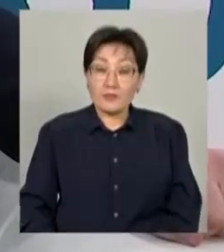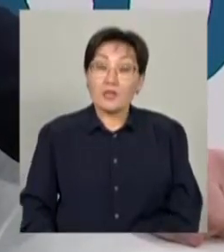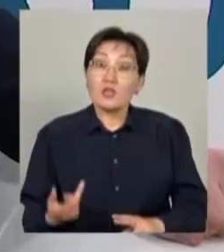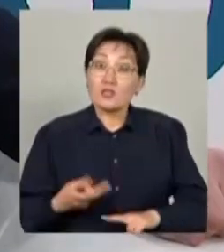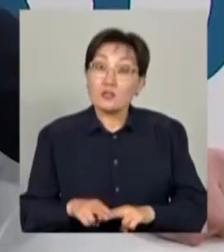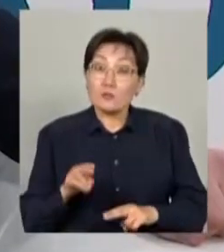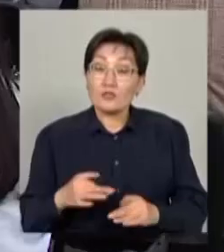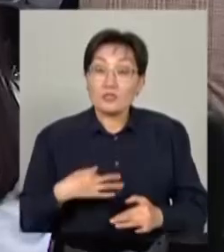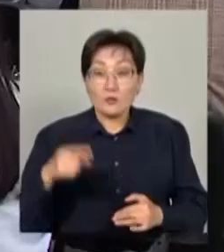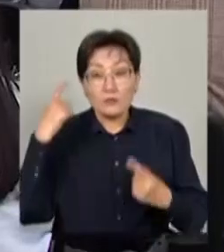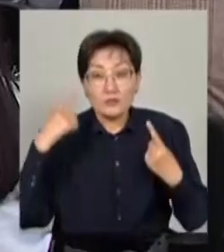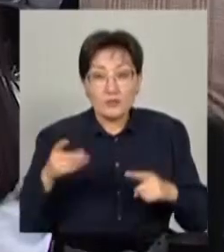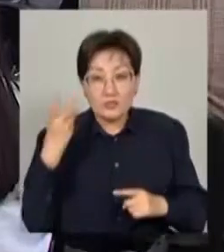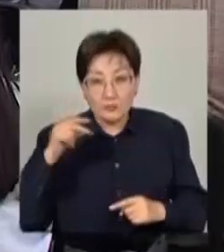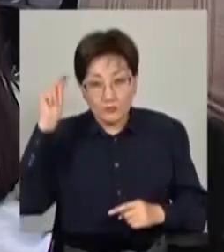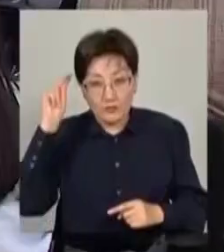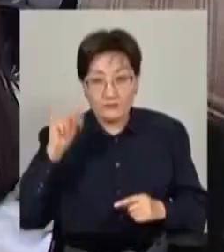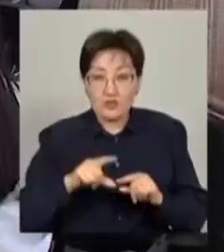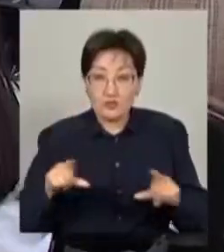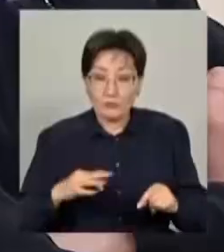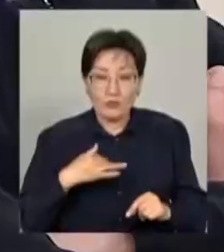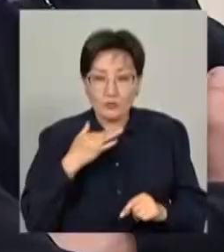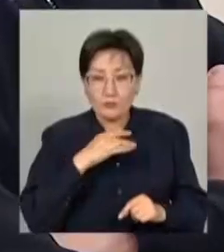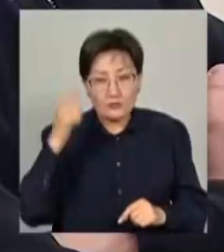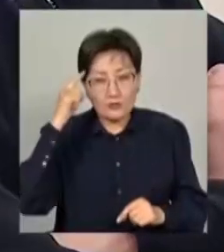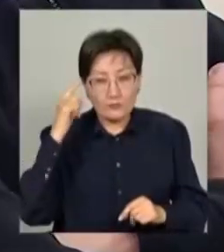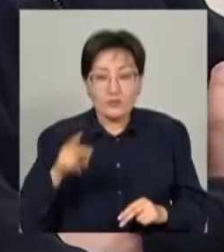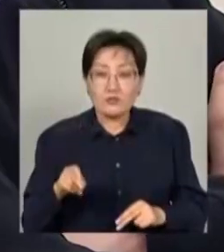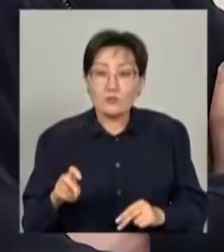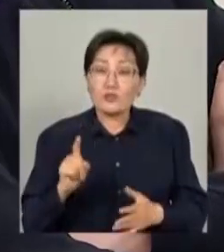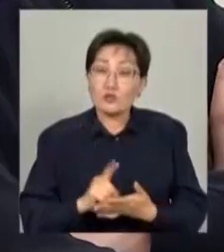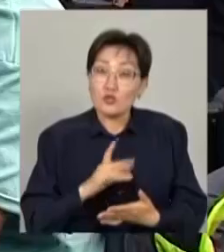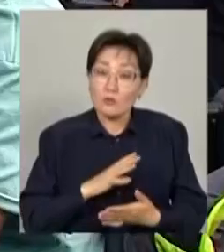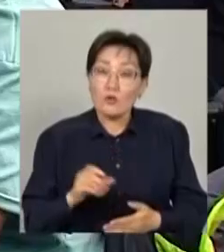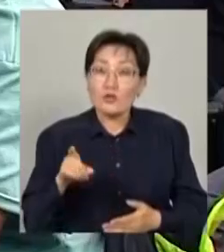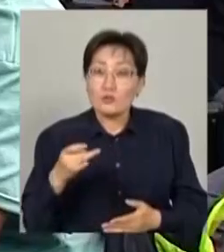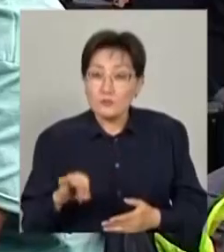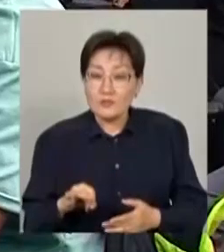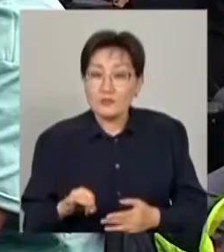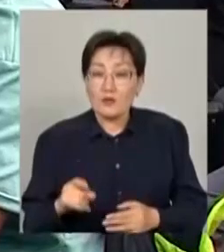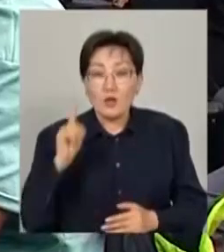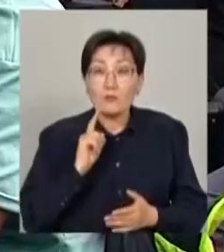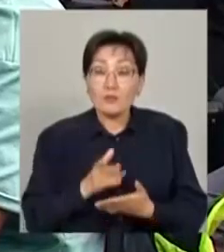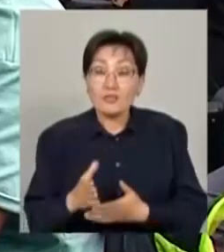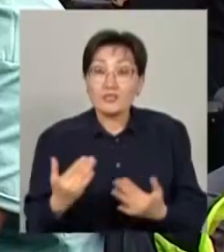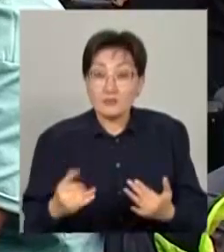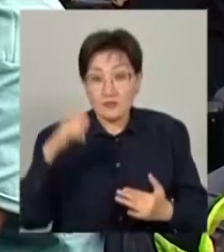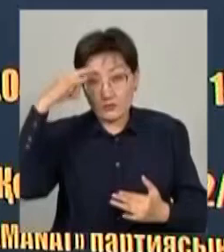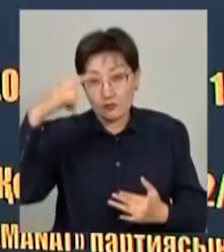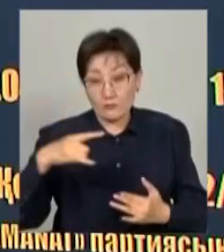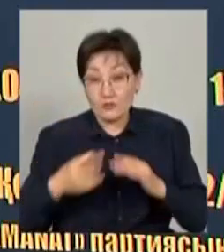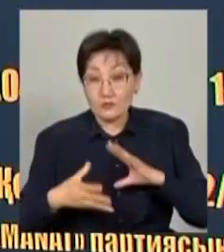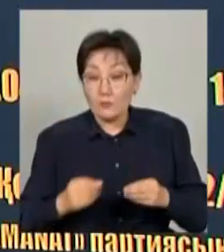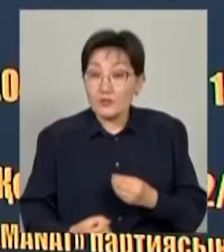Этот комикс я задумал еще, когда учился в школе. Я много думал над тем, каким должен быть герой, политик современного Казахстана. И в